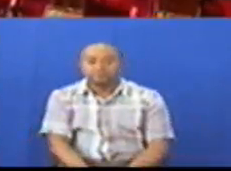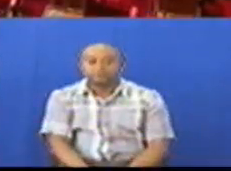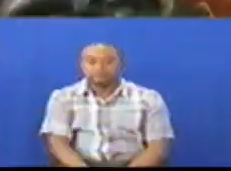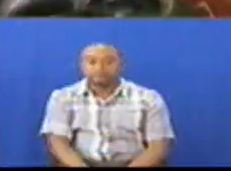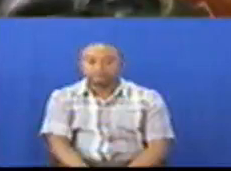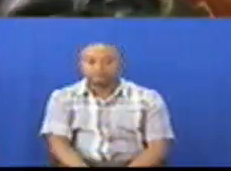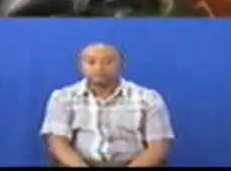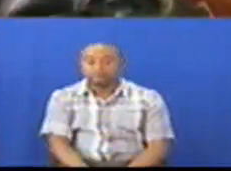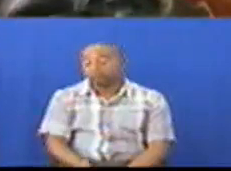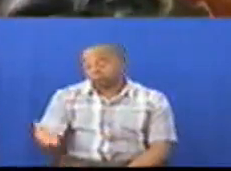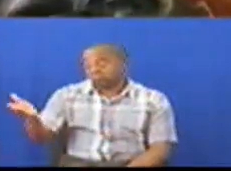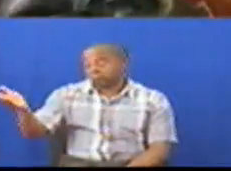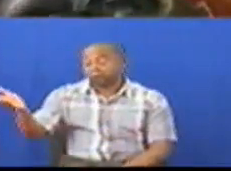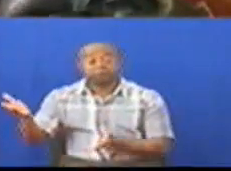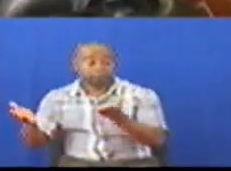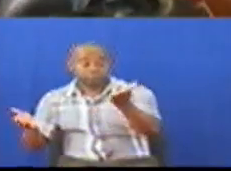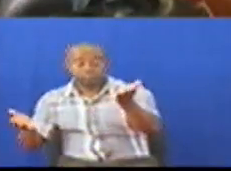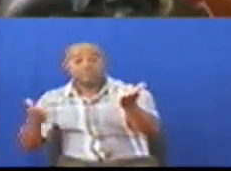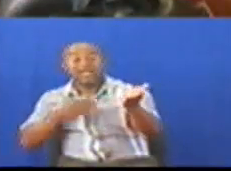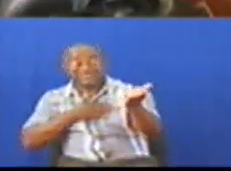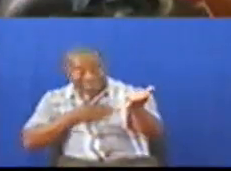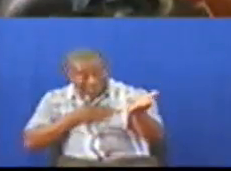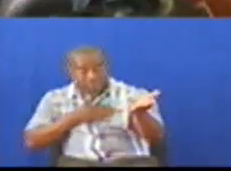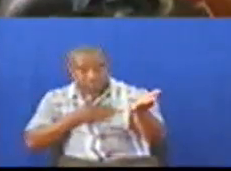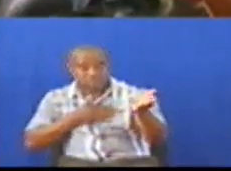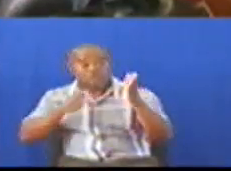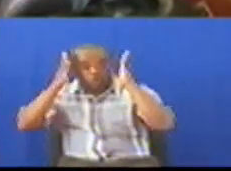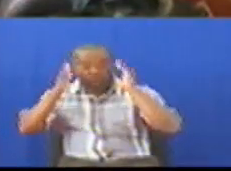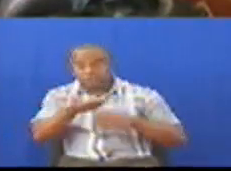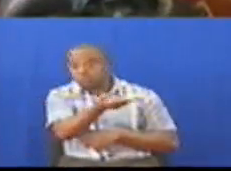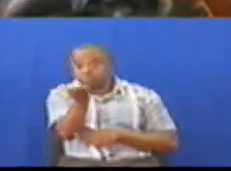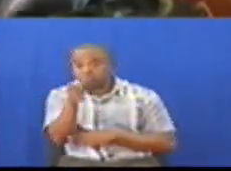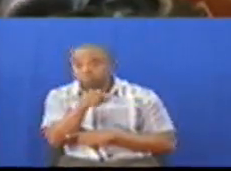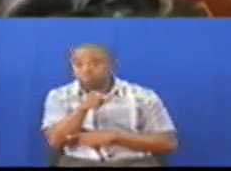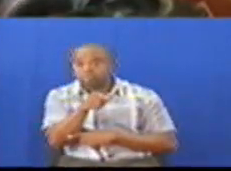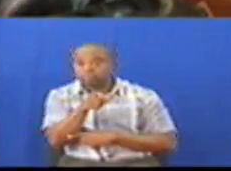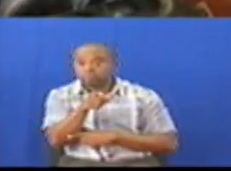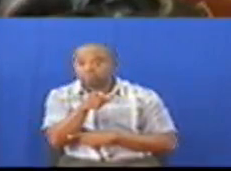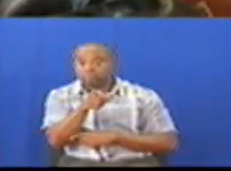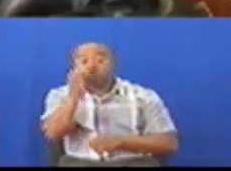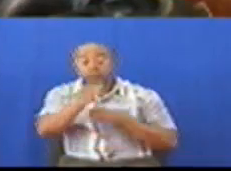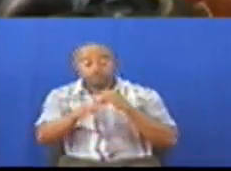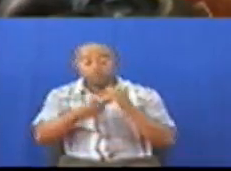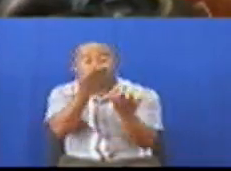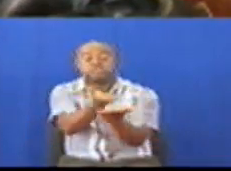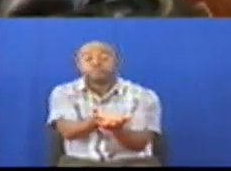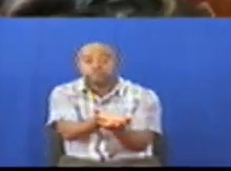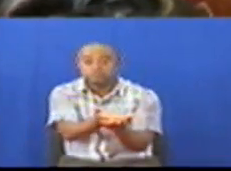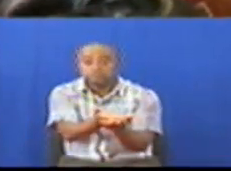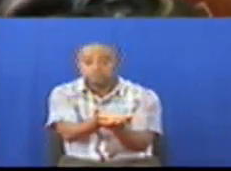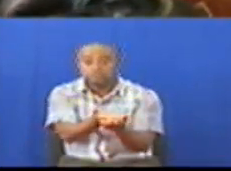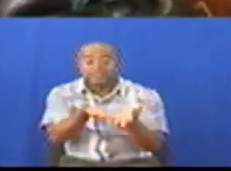Asante sana. Mheshimiwa wabunge, ndio mwisho wa mawasilisho. Sasa tutaanza